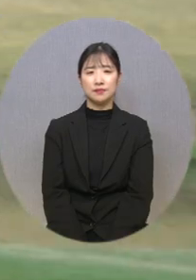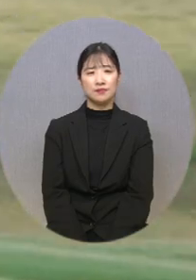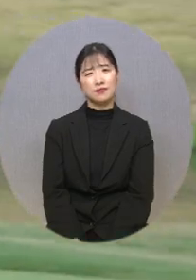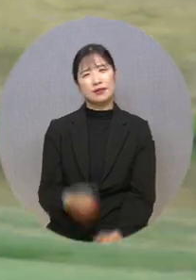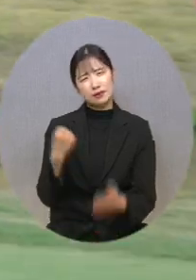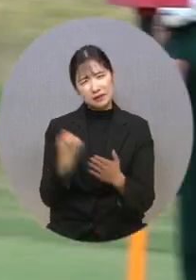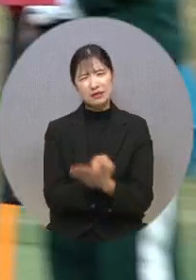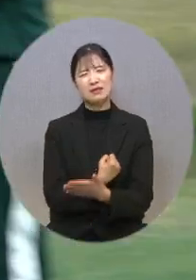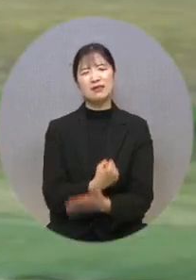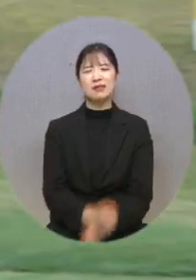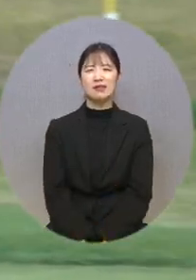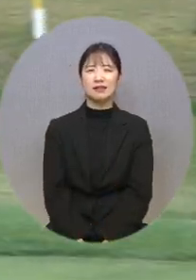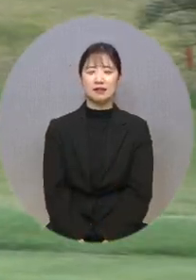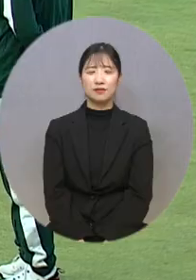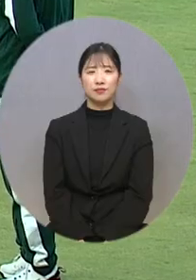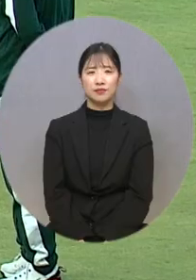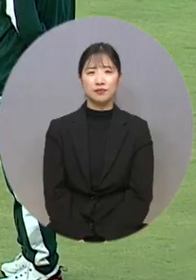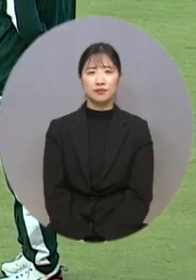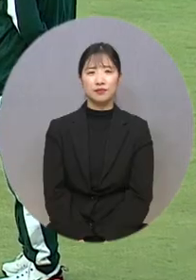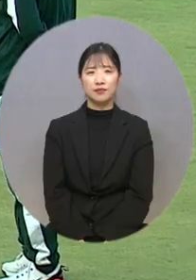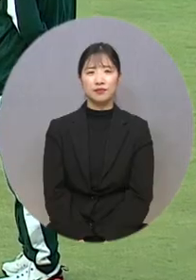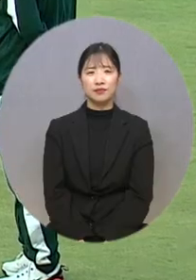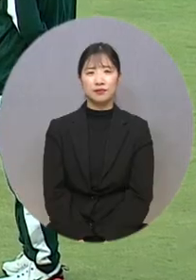아쉽다. 쓸 것